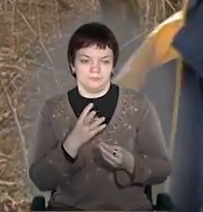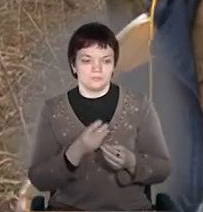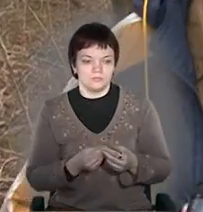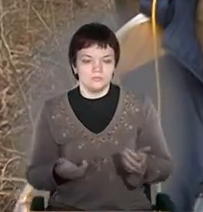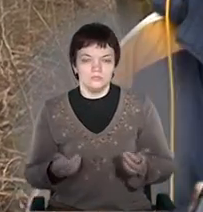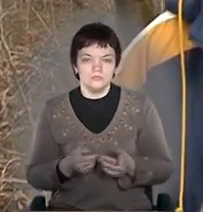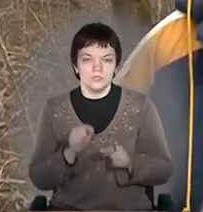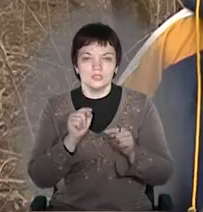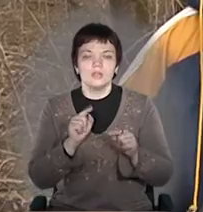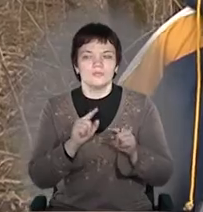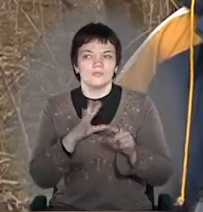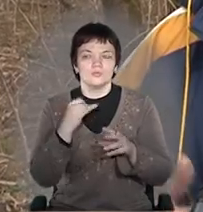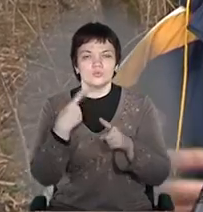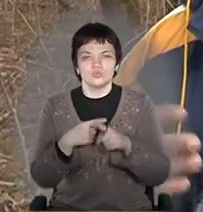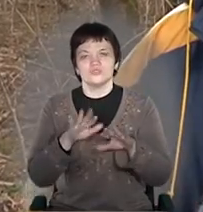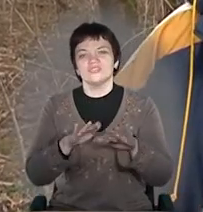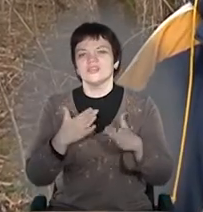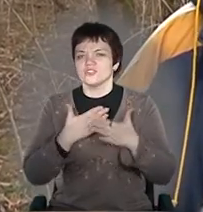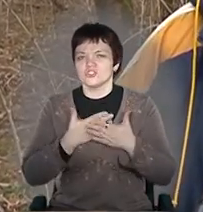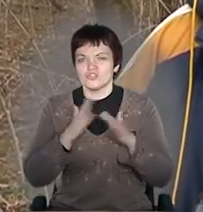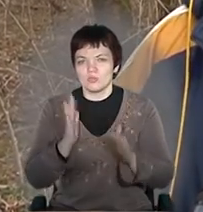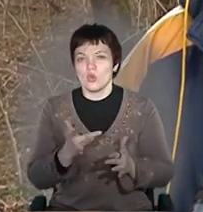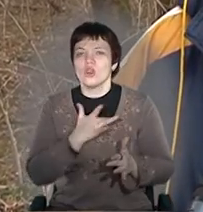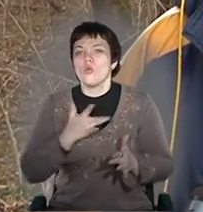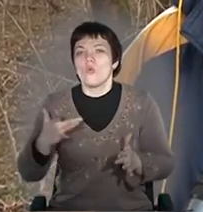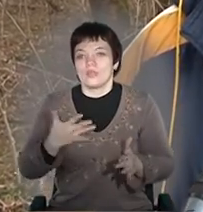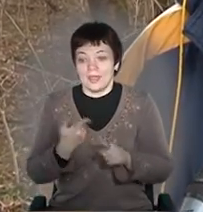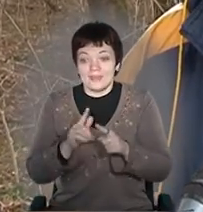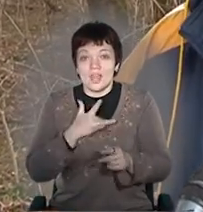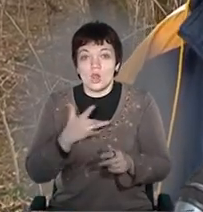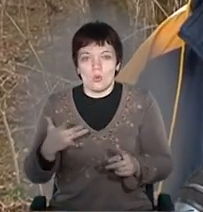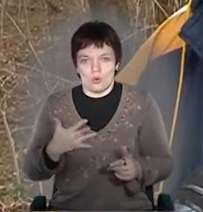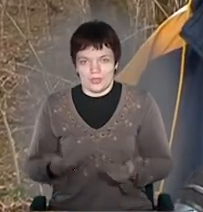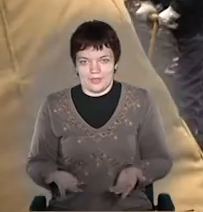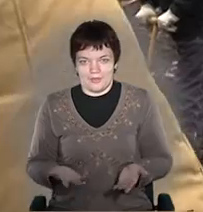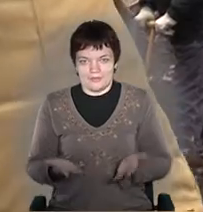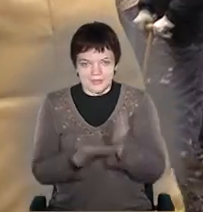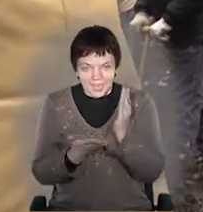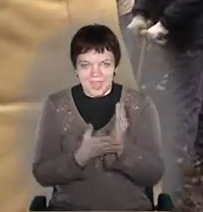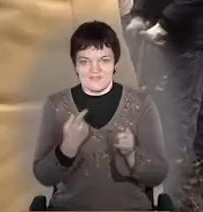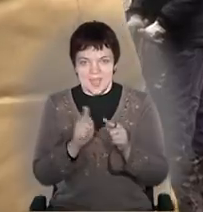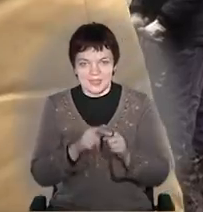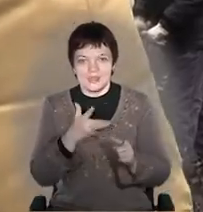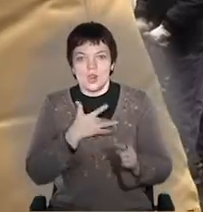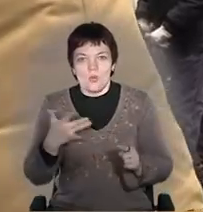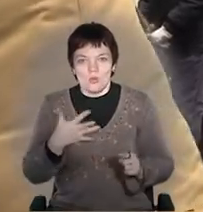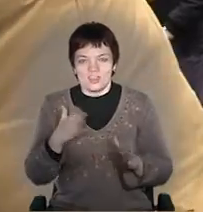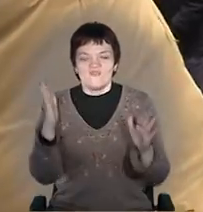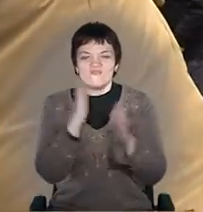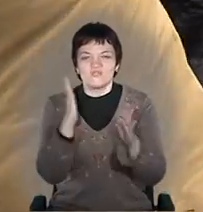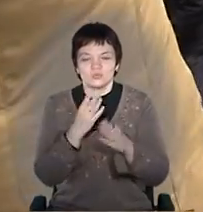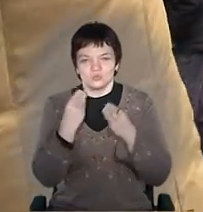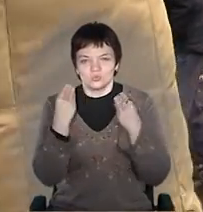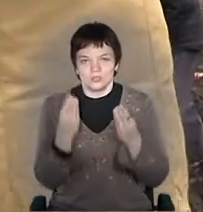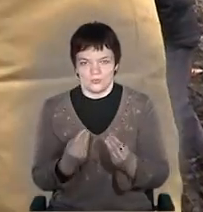і діти будуть дихати, і Україна вся буде дихати. Це ж легке, легке. Особливо сосняк, це